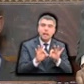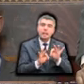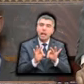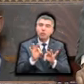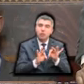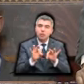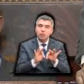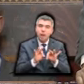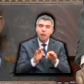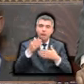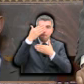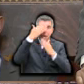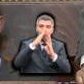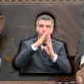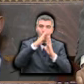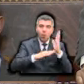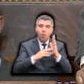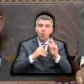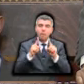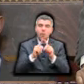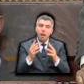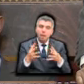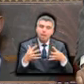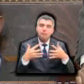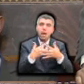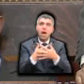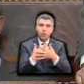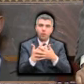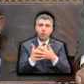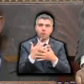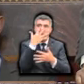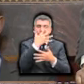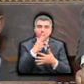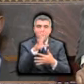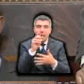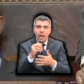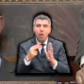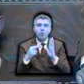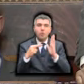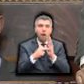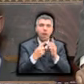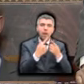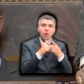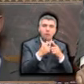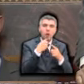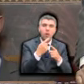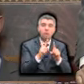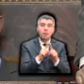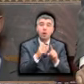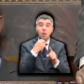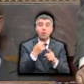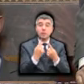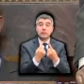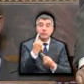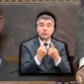الوطنية لإدماج المهاجرين المغاربة. لكن السيد الوزير، نحن نتحدث ليس عن العشرات والمئات، بل نتحدث